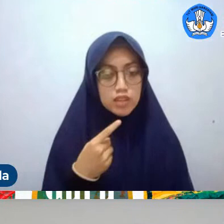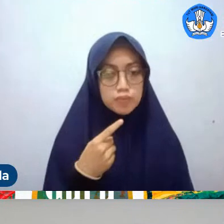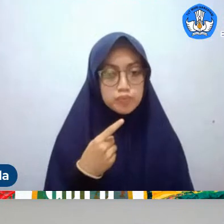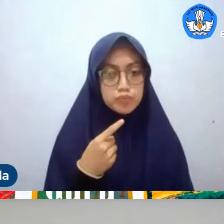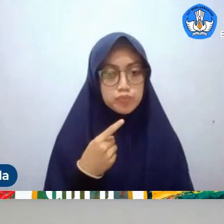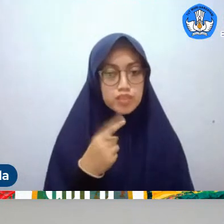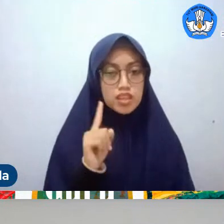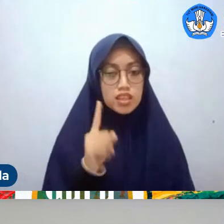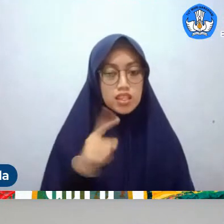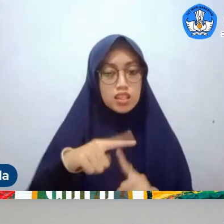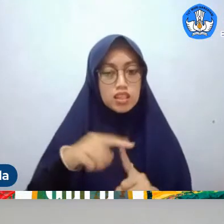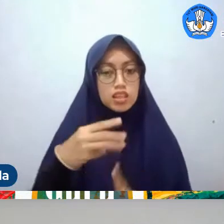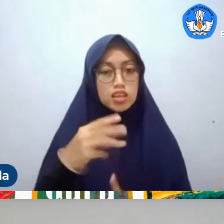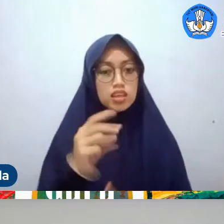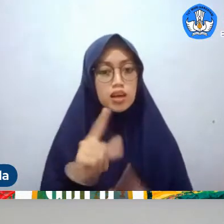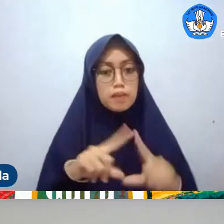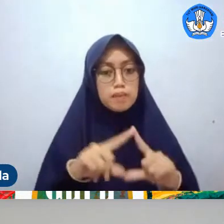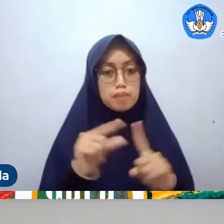coach,